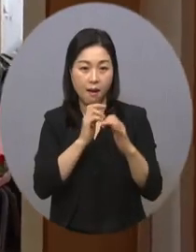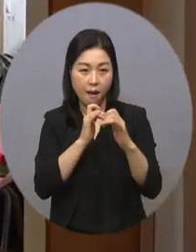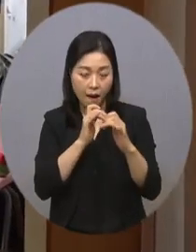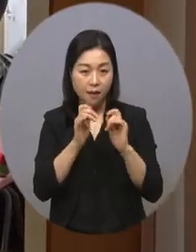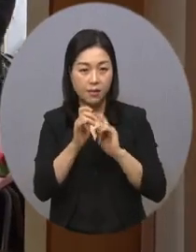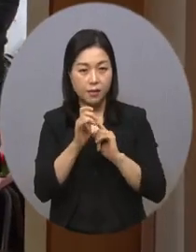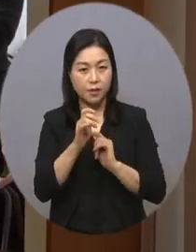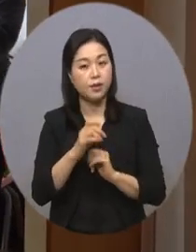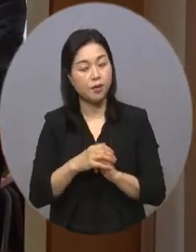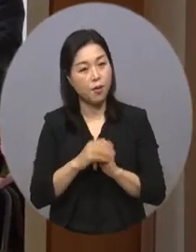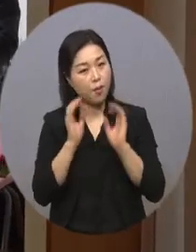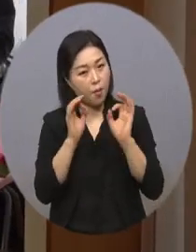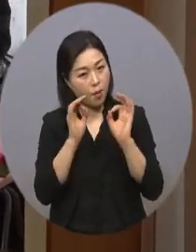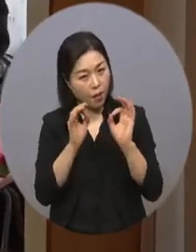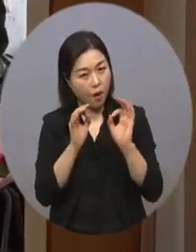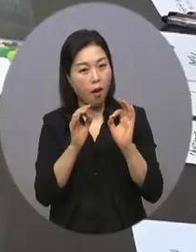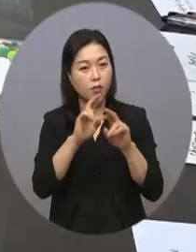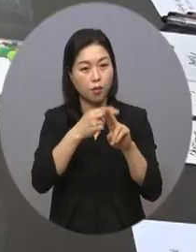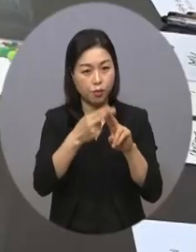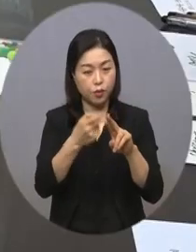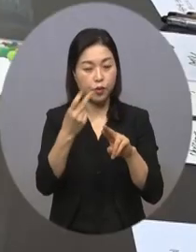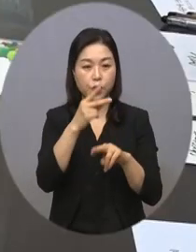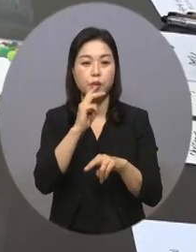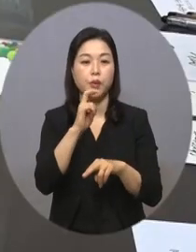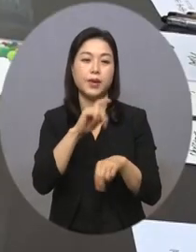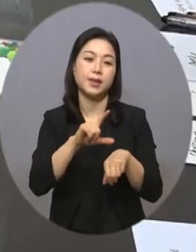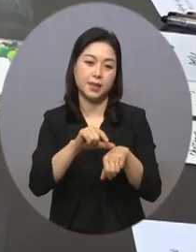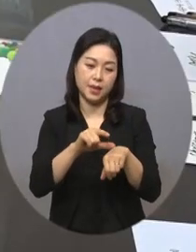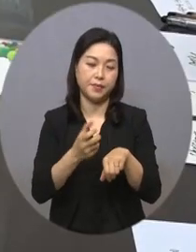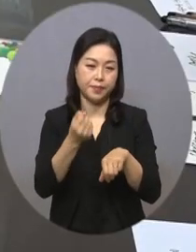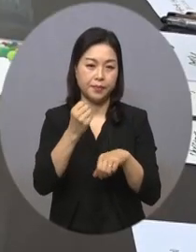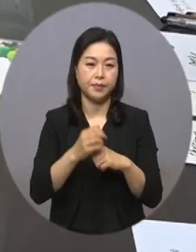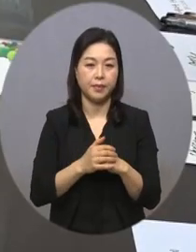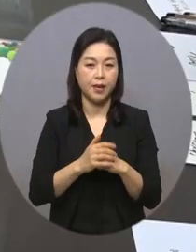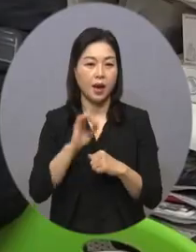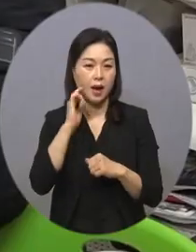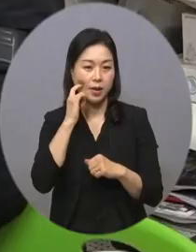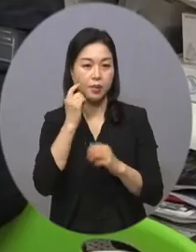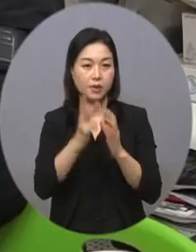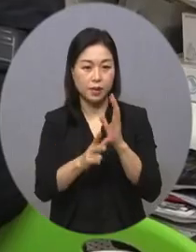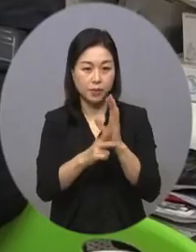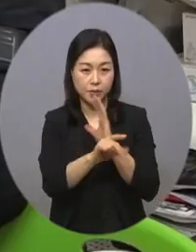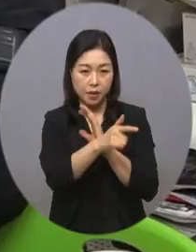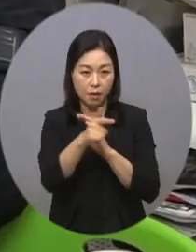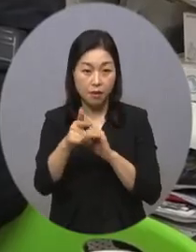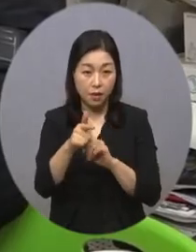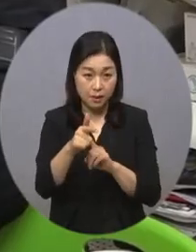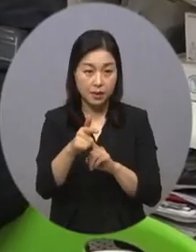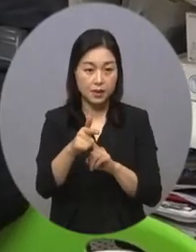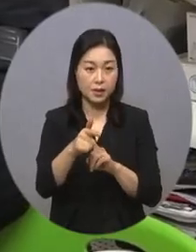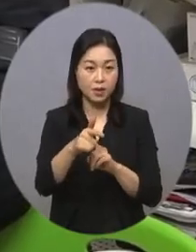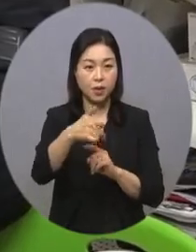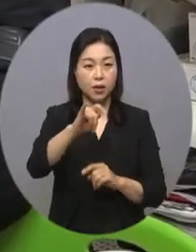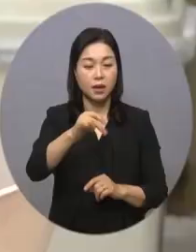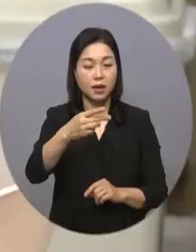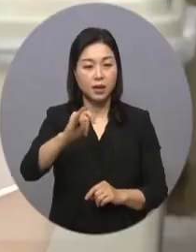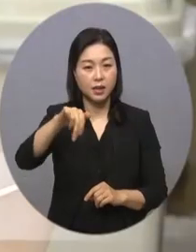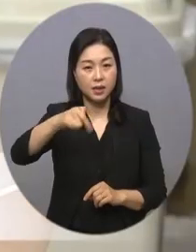선물과 함께 노래하는 시간을 가졌습니다. 아름다운 작품으로 채워진 캘리그라피 학원 체험으로